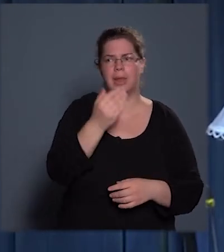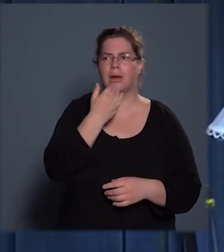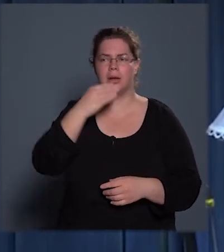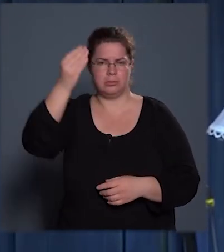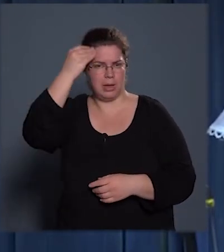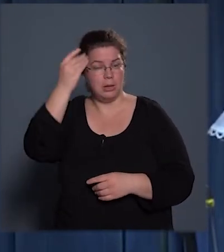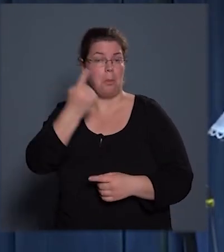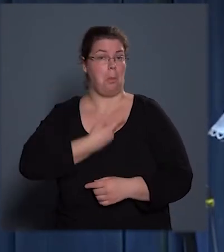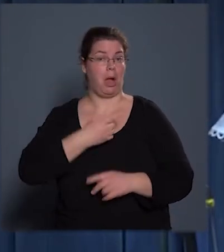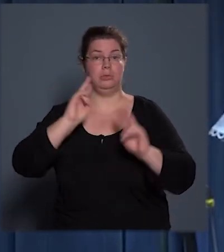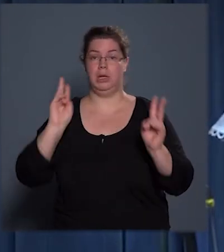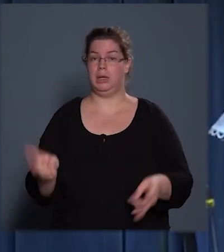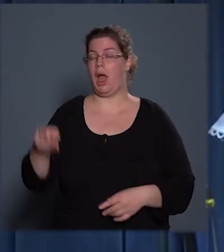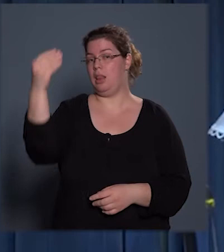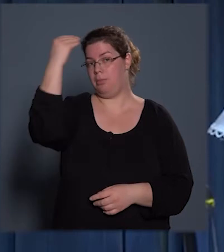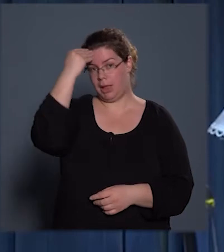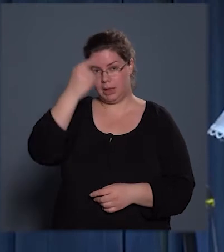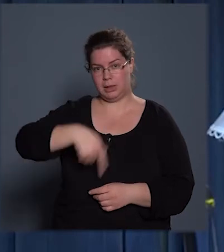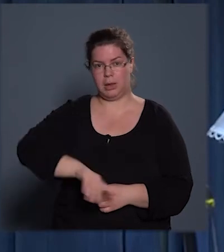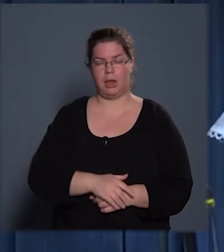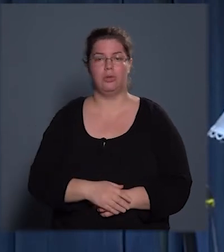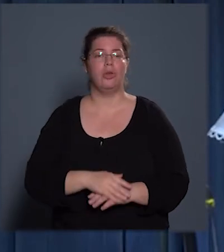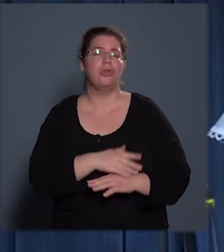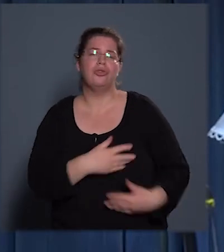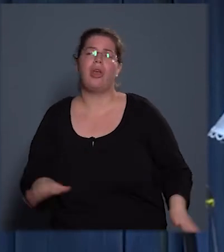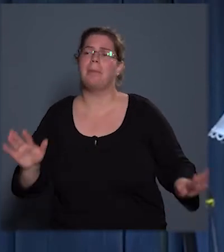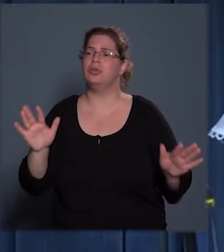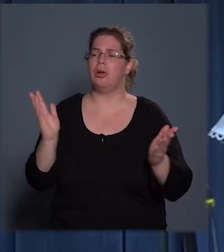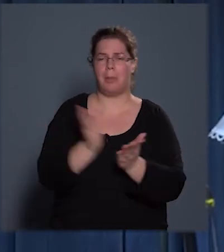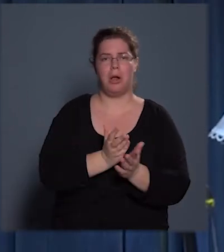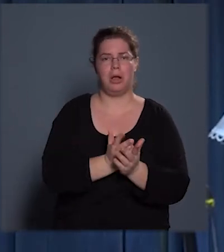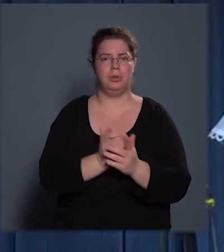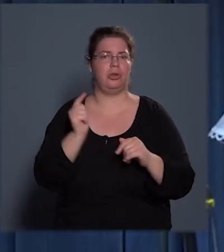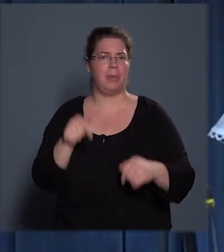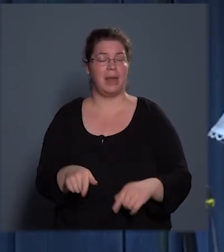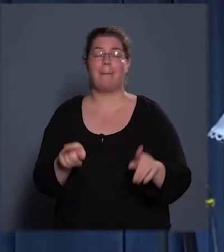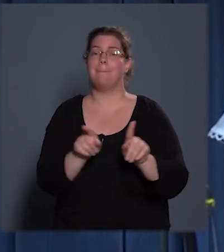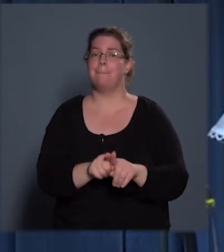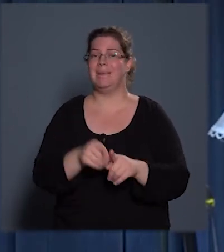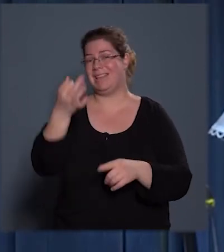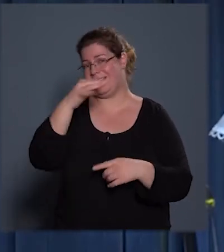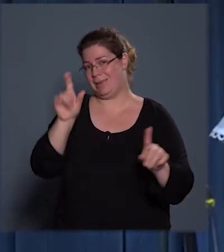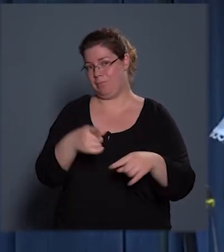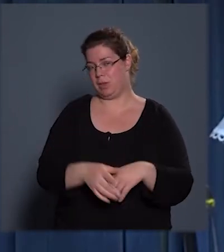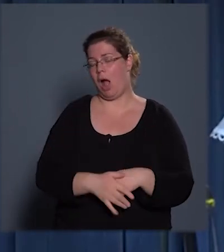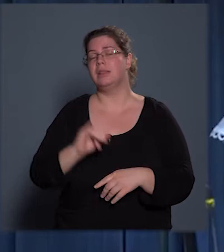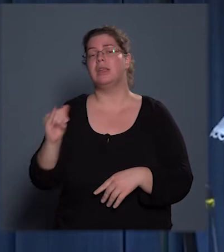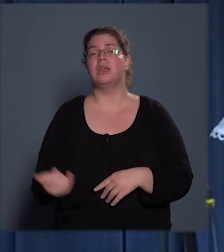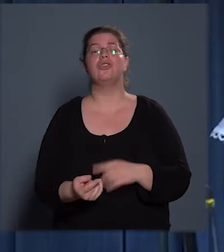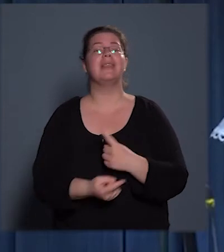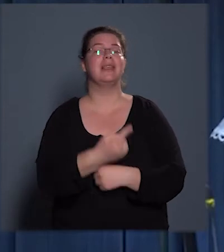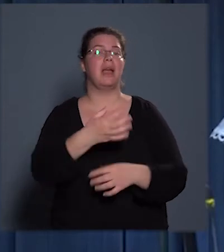megérteni, magunkat kell megértenünk. Semmi sem alkalmasabb erre, mint a népdal. És az